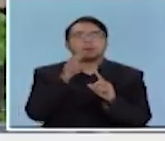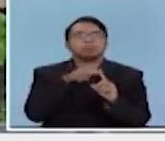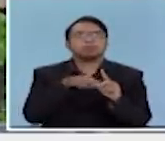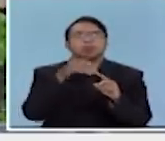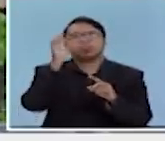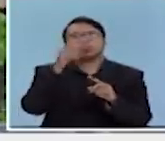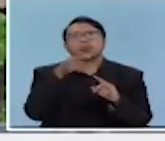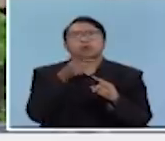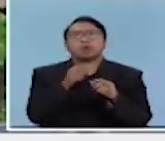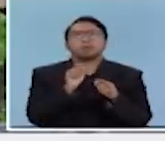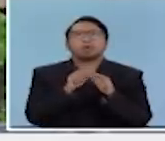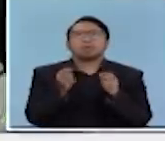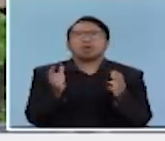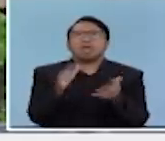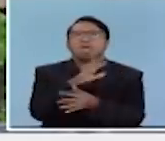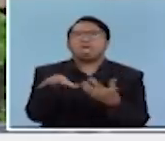membuat kegaduhan.